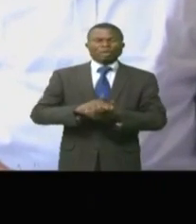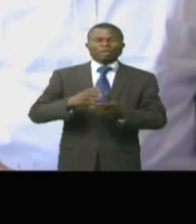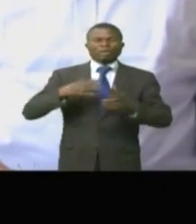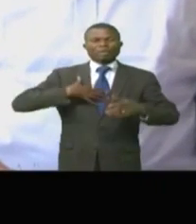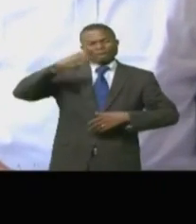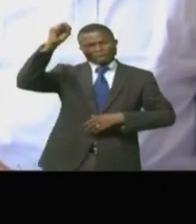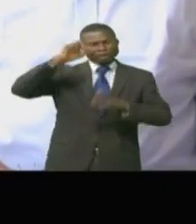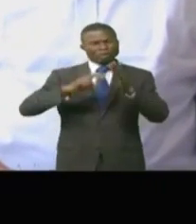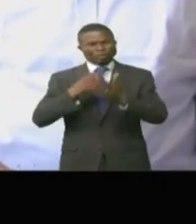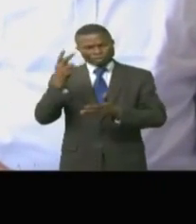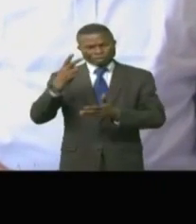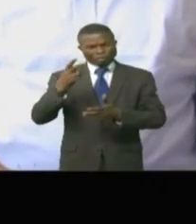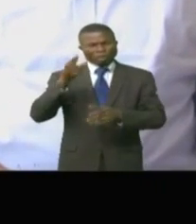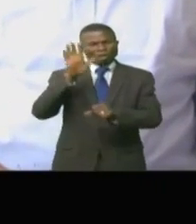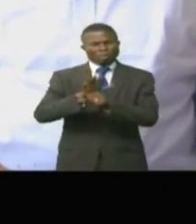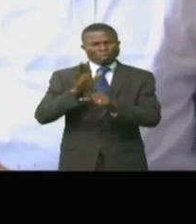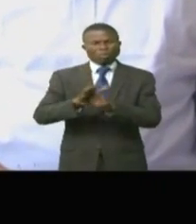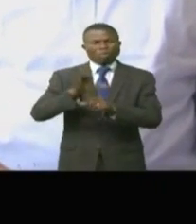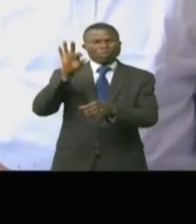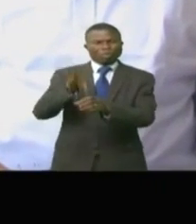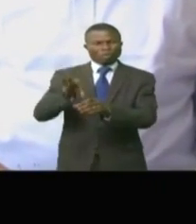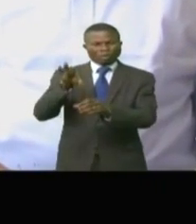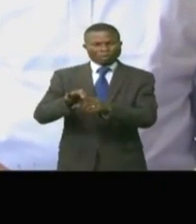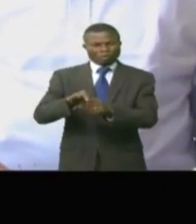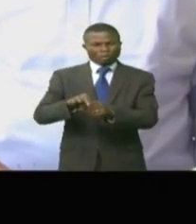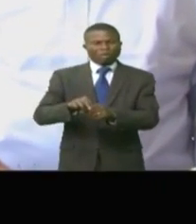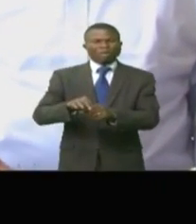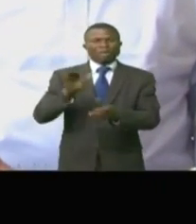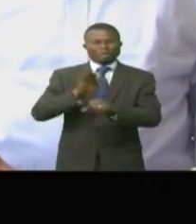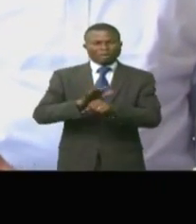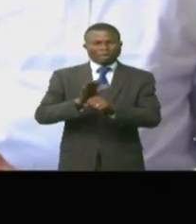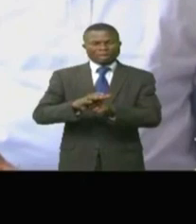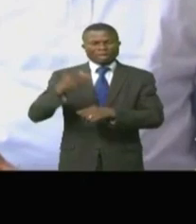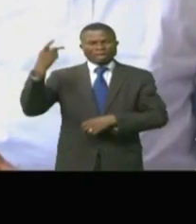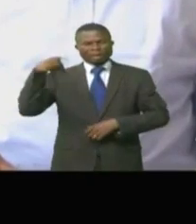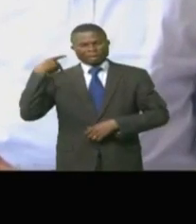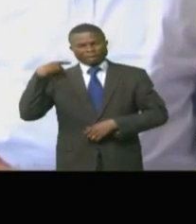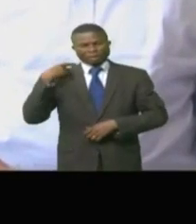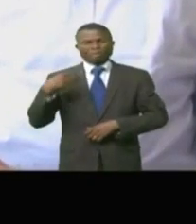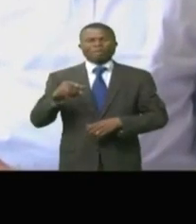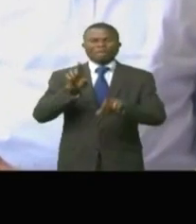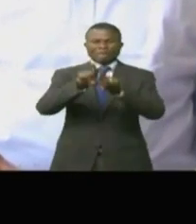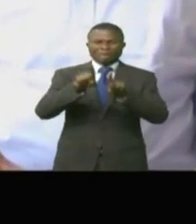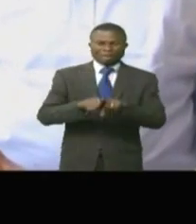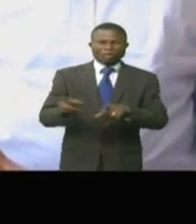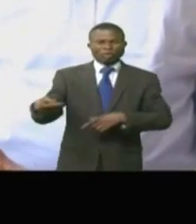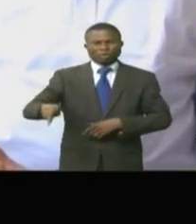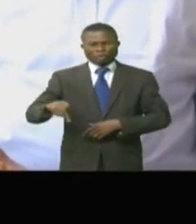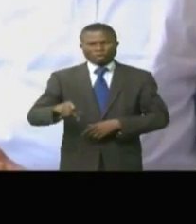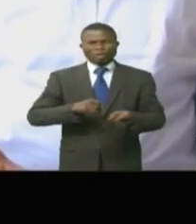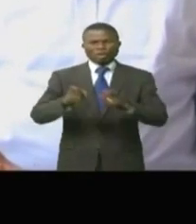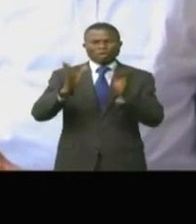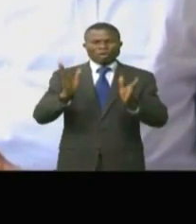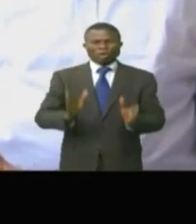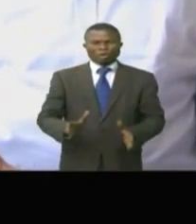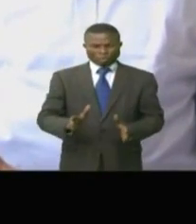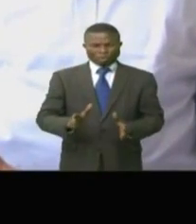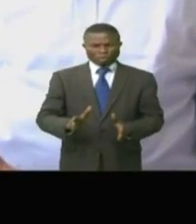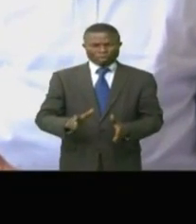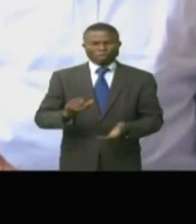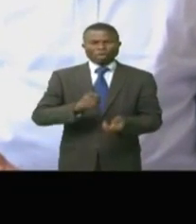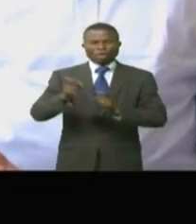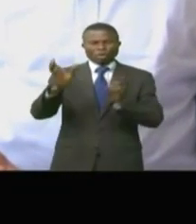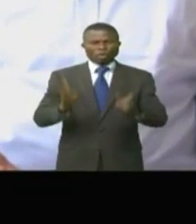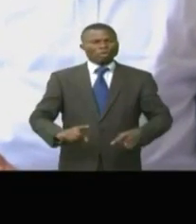une bonne majorité au niveau national et des majorités au niveau des assemblées provinciales pour que la gouvernance ne soit pas une gouvernance